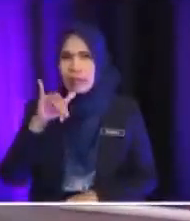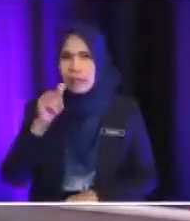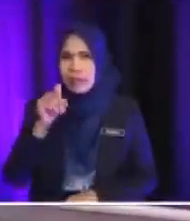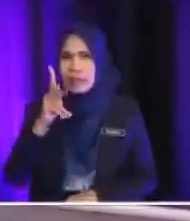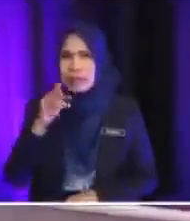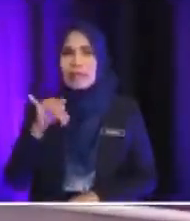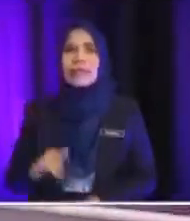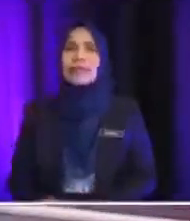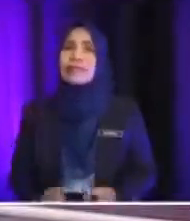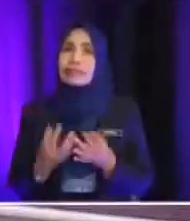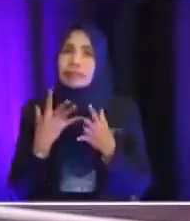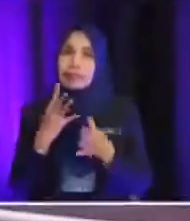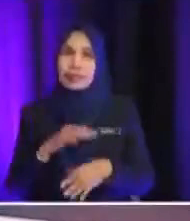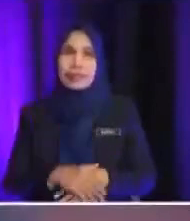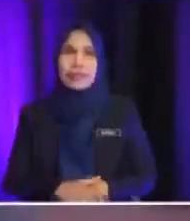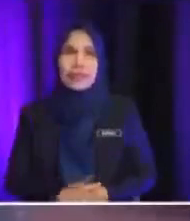lah. Okey.